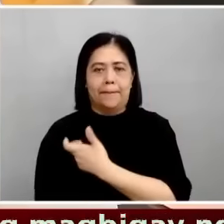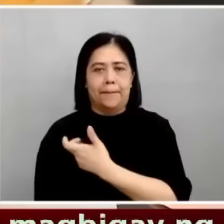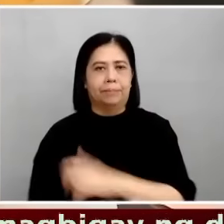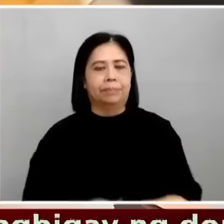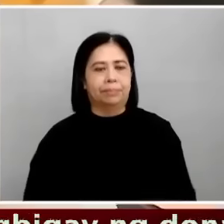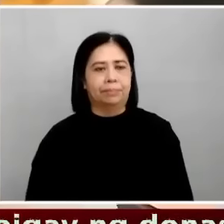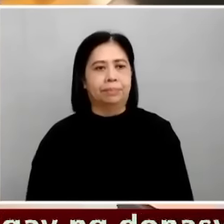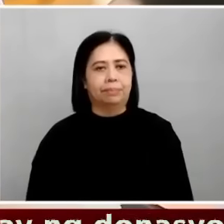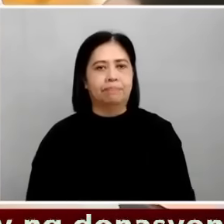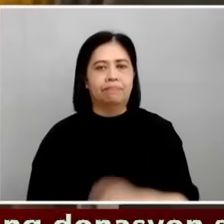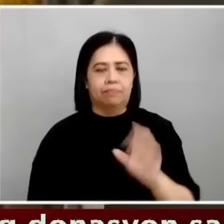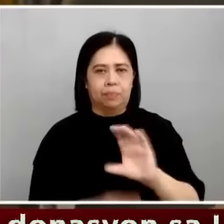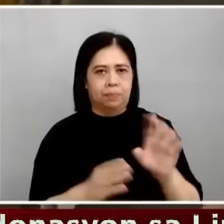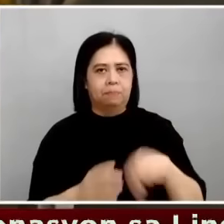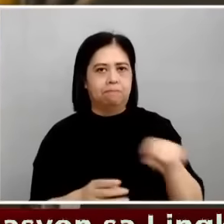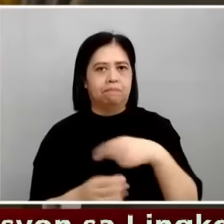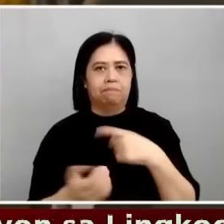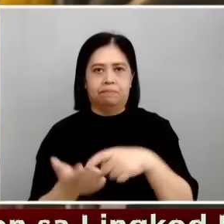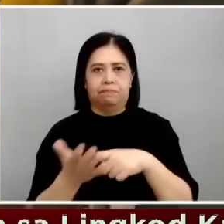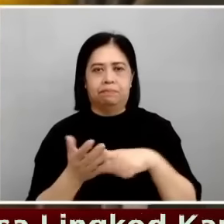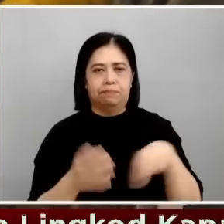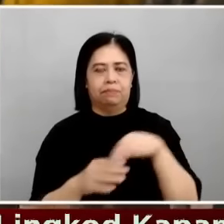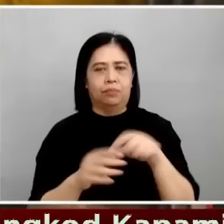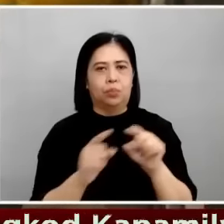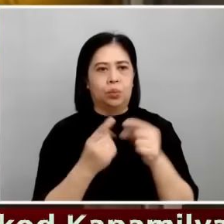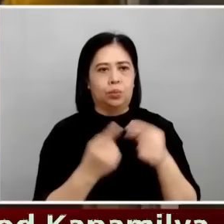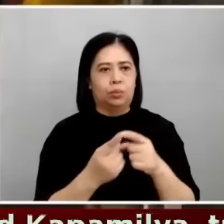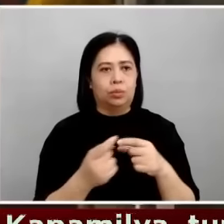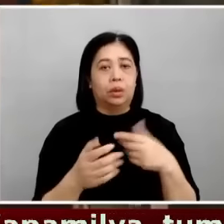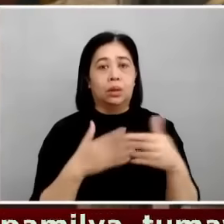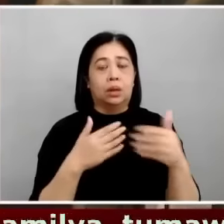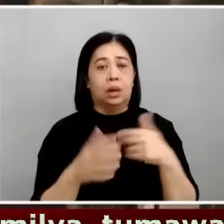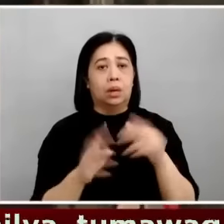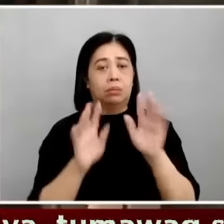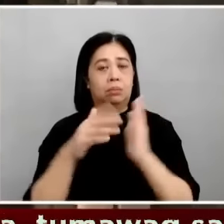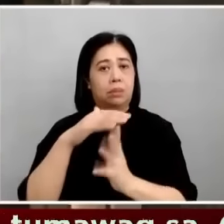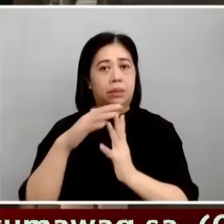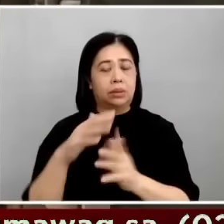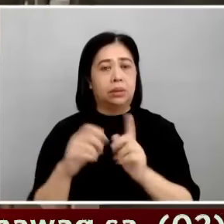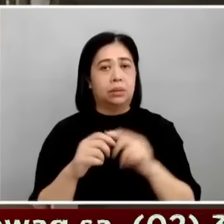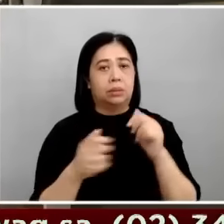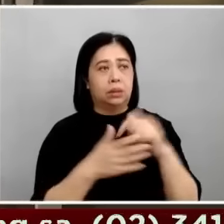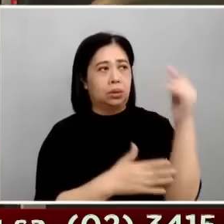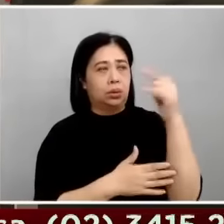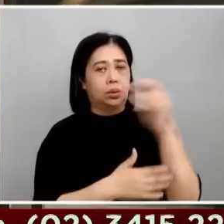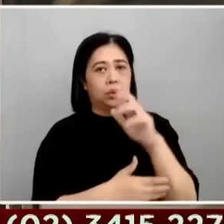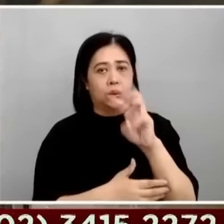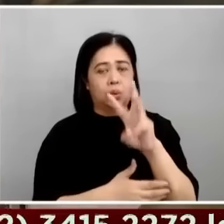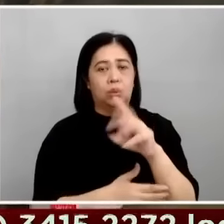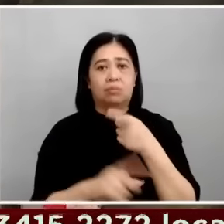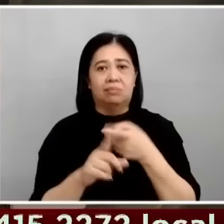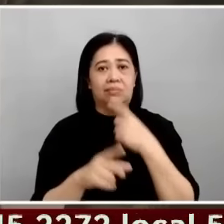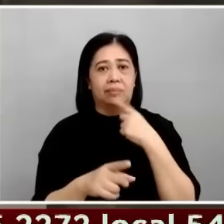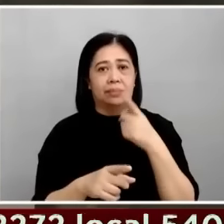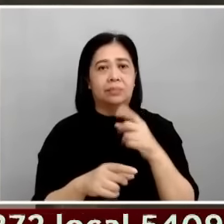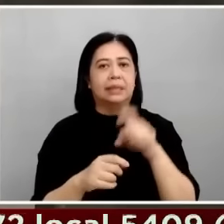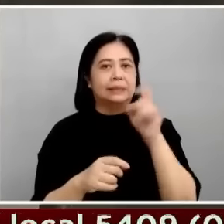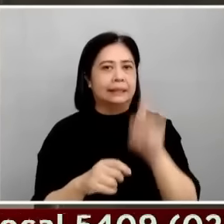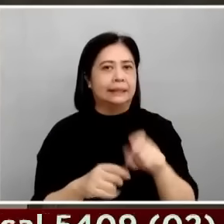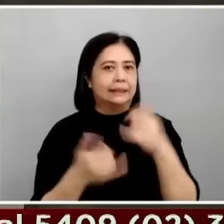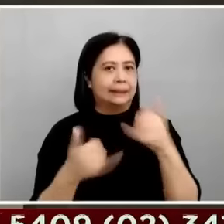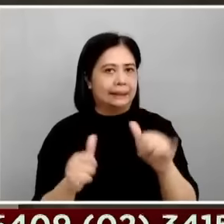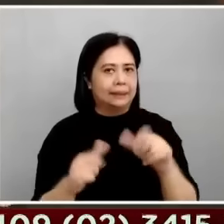na vaccinated ka. Kahit fully vaccinated ang mga pasahero, maging ang flight crew, base sa international standards, ay kailangan nagpusot